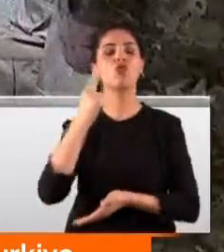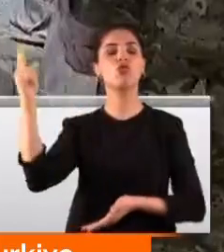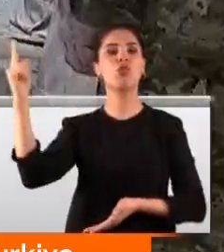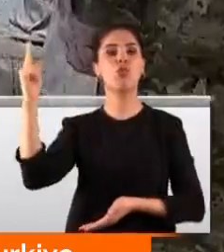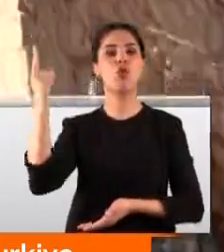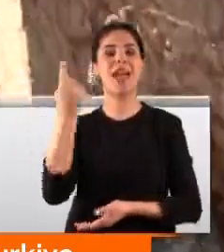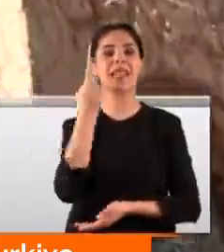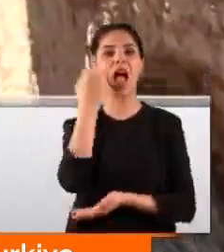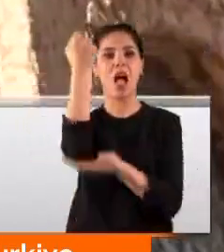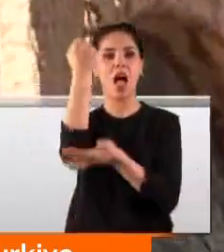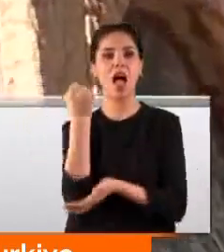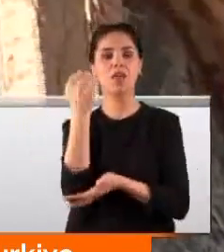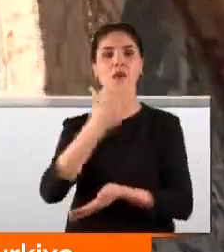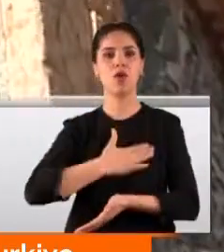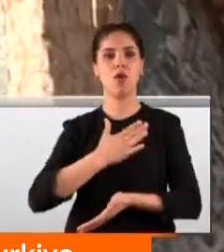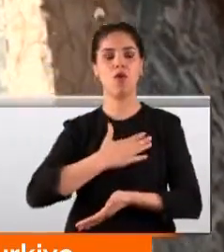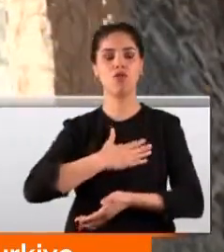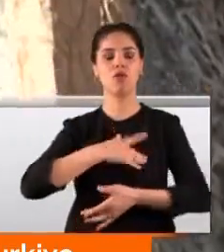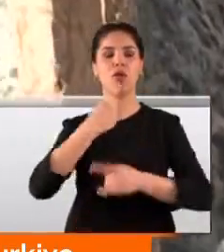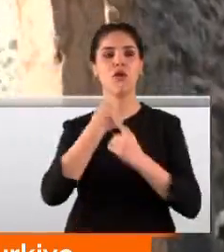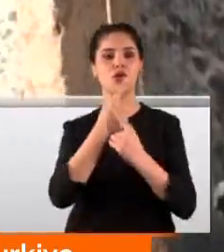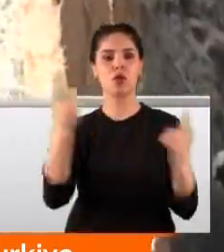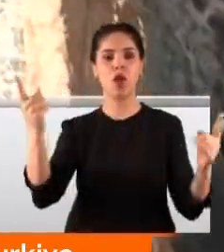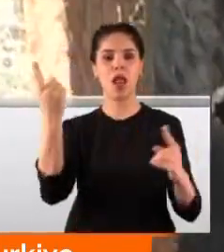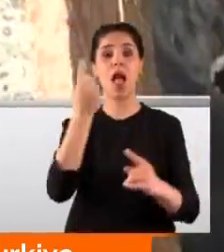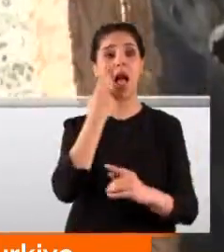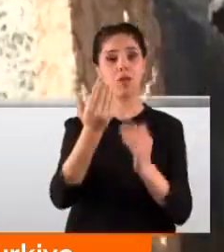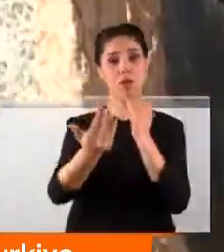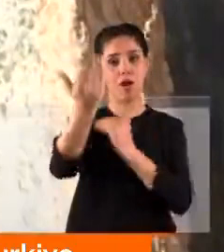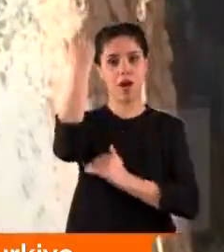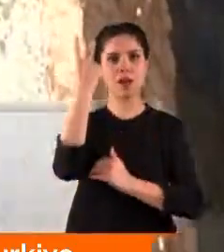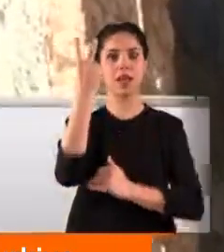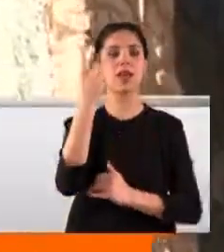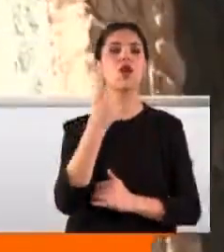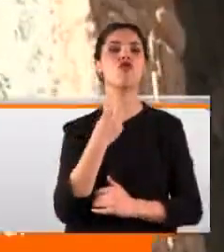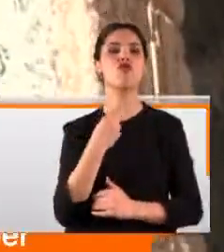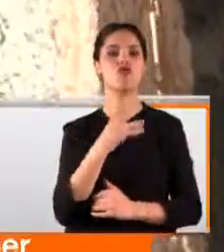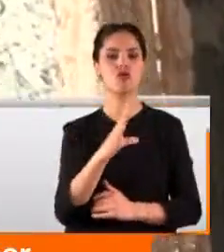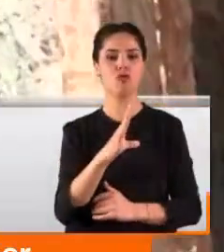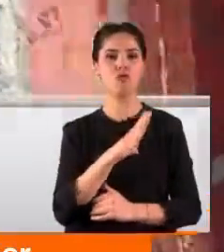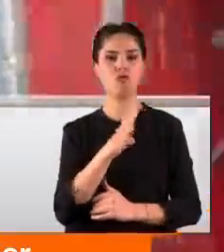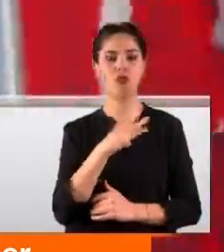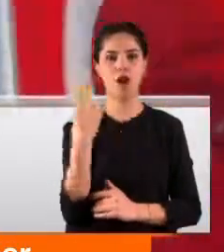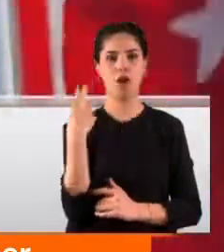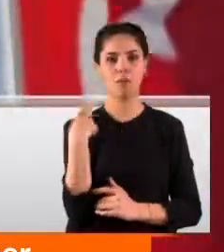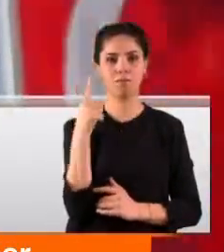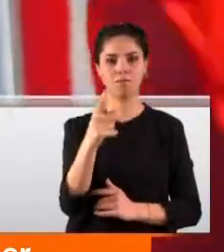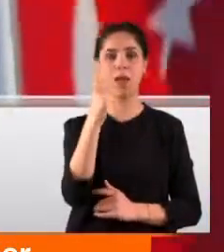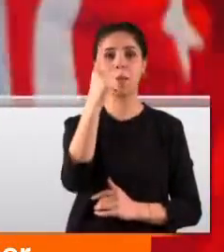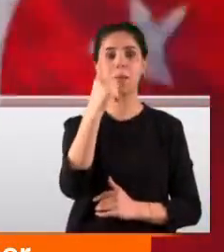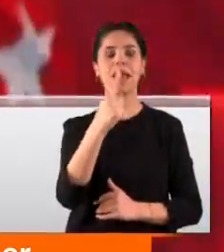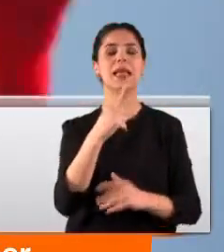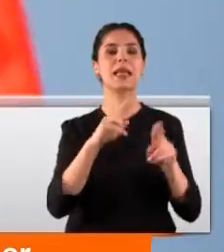bulunduğu fotoğrafın önünde verdi. O anıtta Atatürk'ün arkasında iki Rus general bulunuyor. Generallerden biri Kızıl